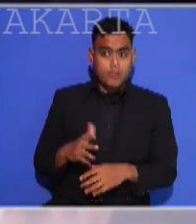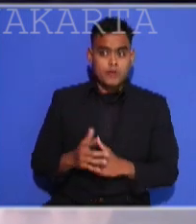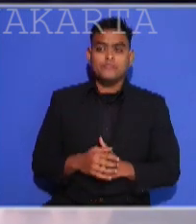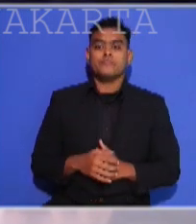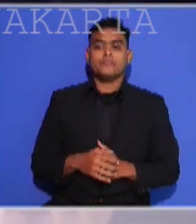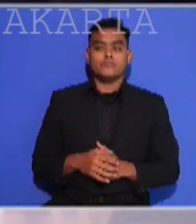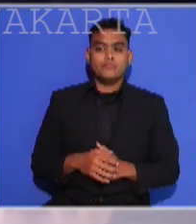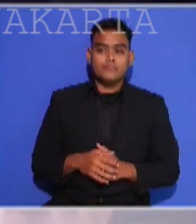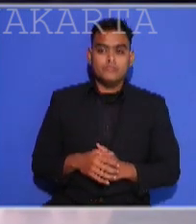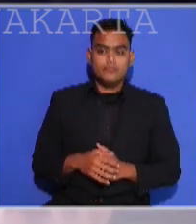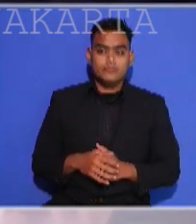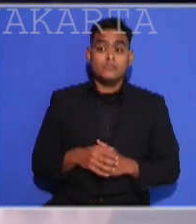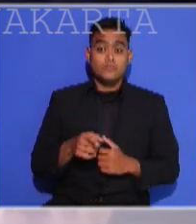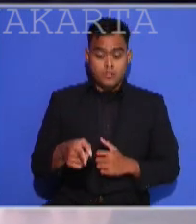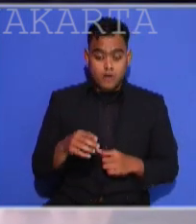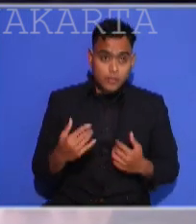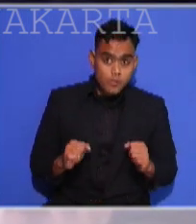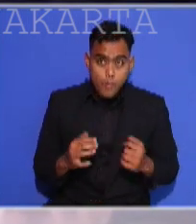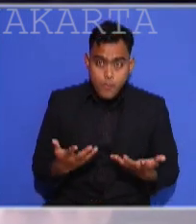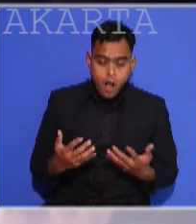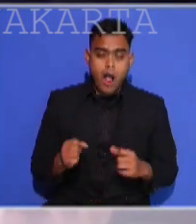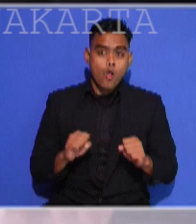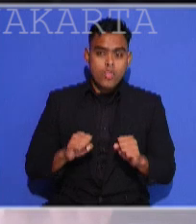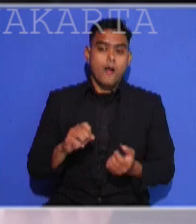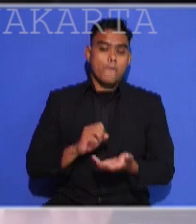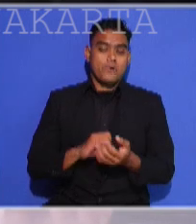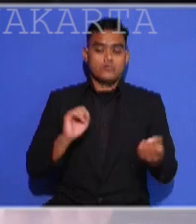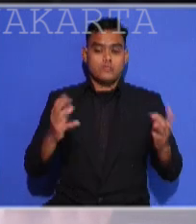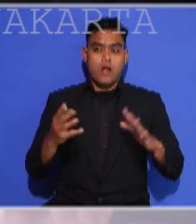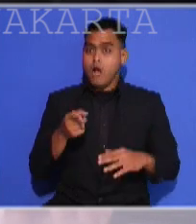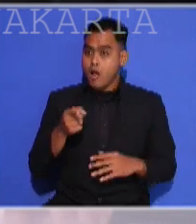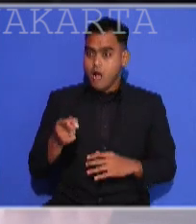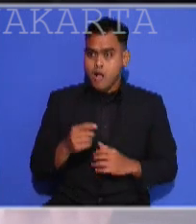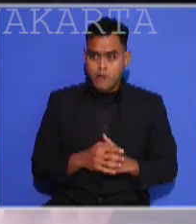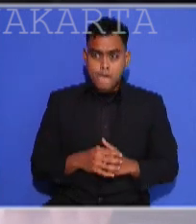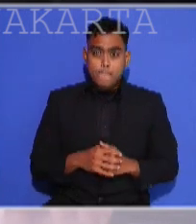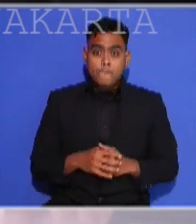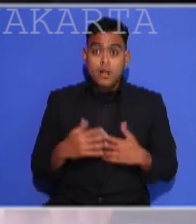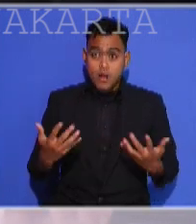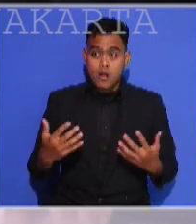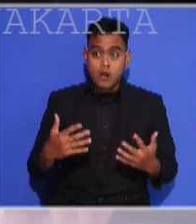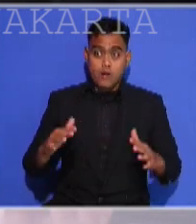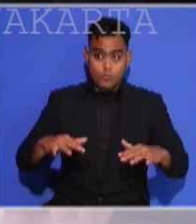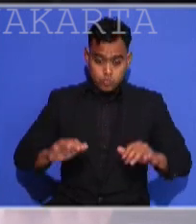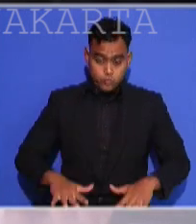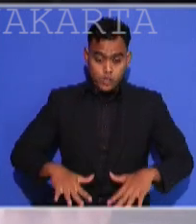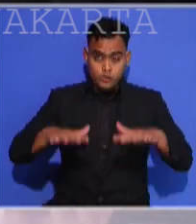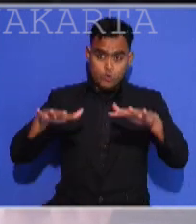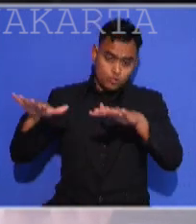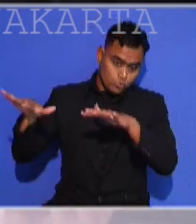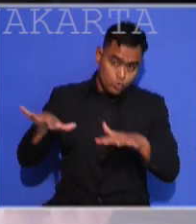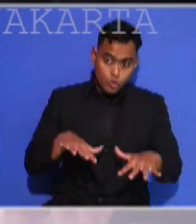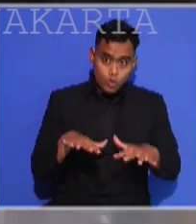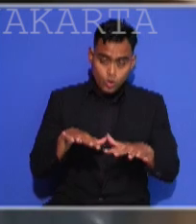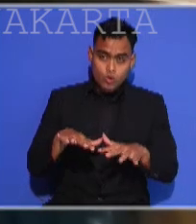setidaknya ada 14 jenis bencana yang mengintai diantaranya angin puting belium banjir longsor gempa bumi hingga erupsi